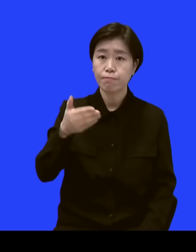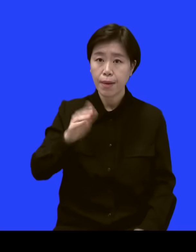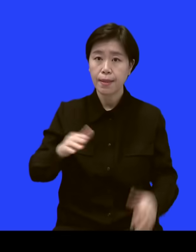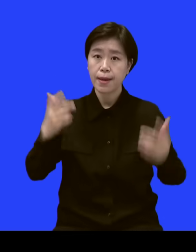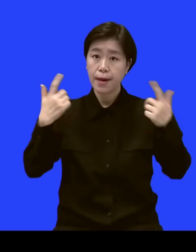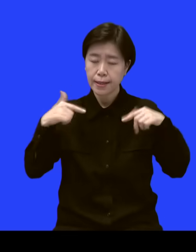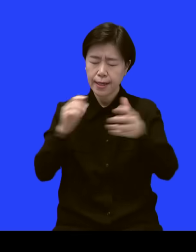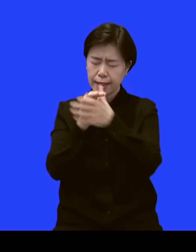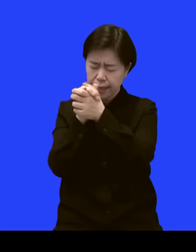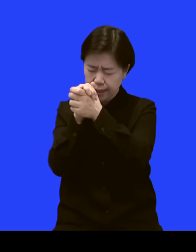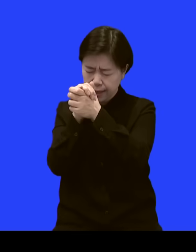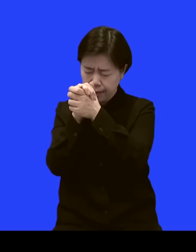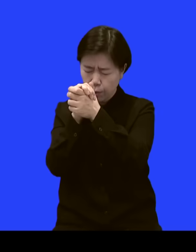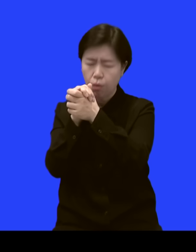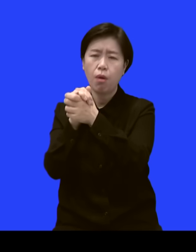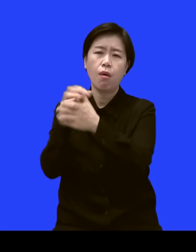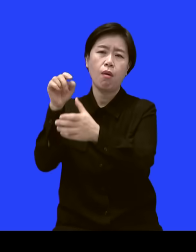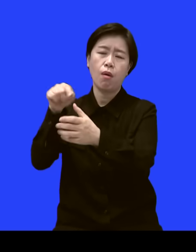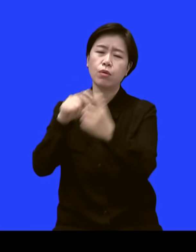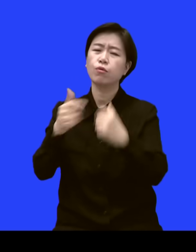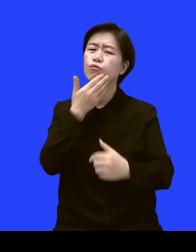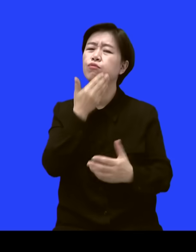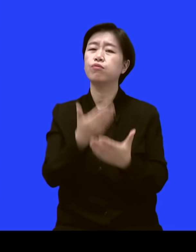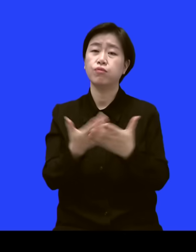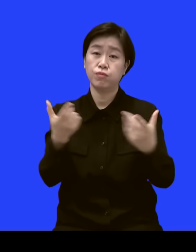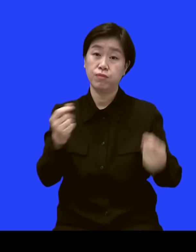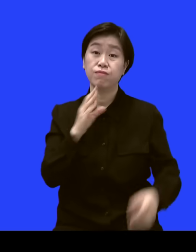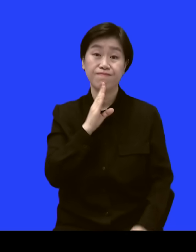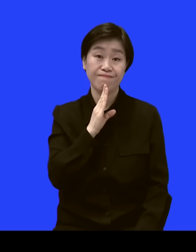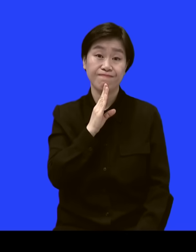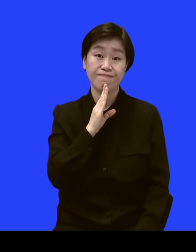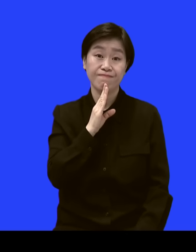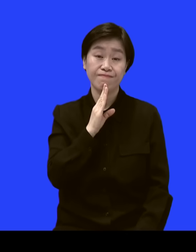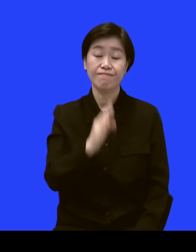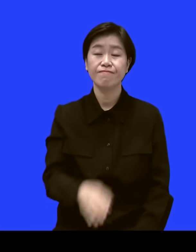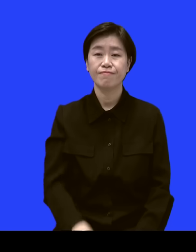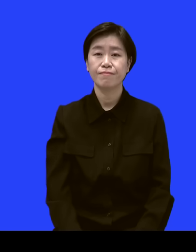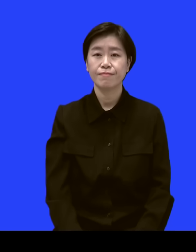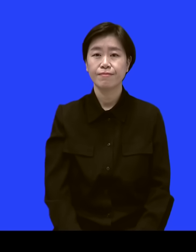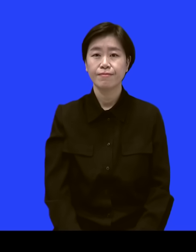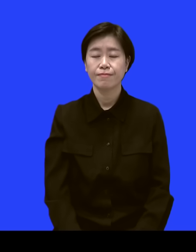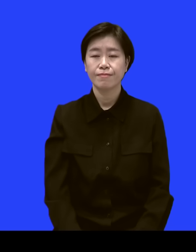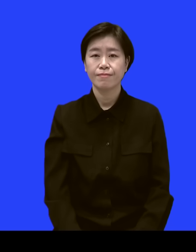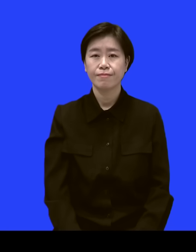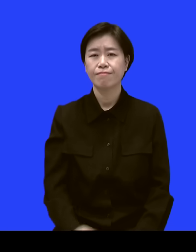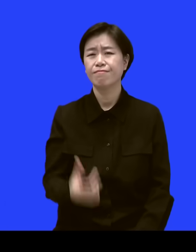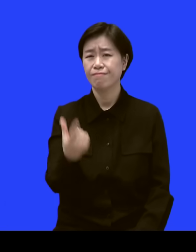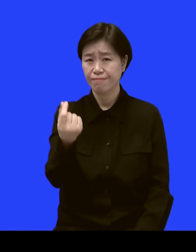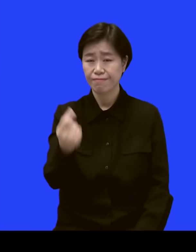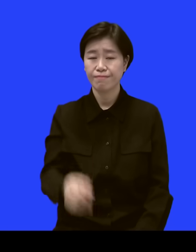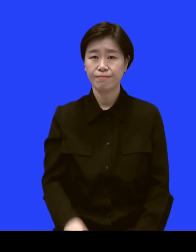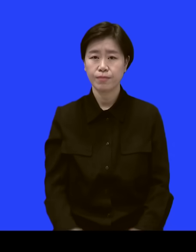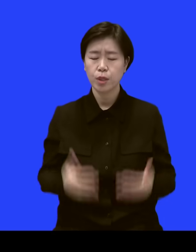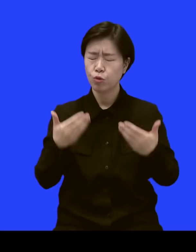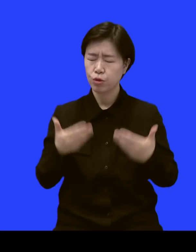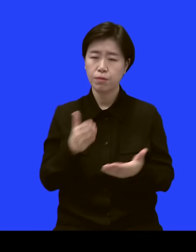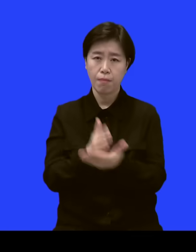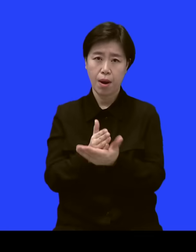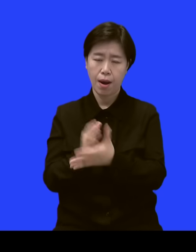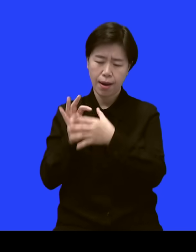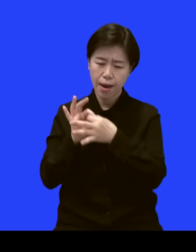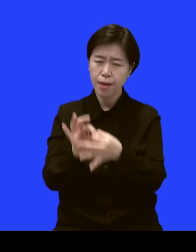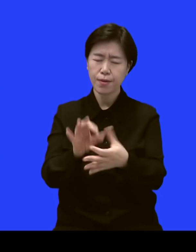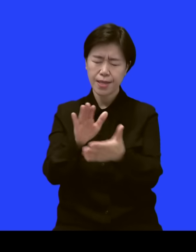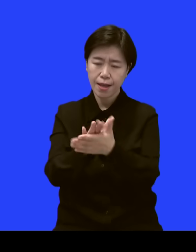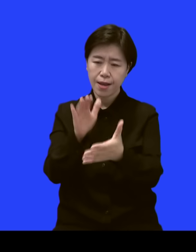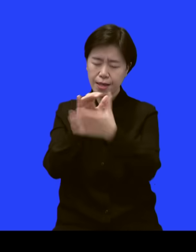늘 쉬지 않고 기도하지 않으면 다시 그런 먼지 같은 영들이 나를 덮칠 것이기 때문에 맞아요. 쉬지 말고 우리가 이 세상 끝나는